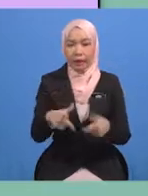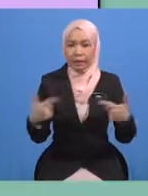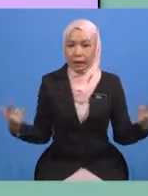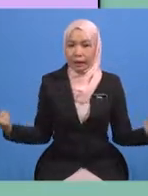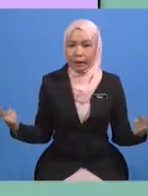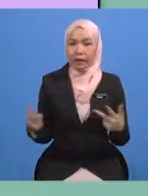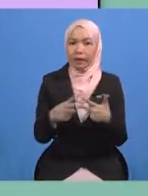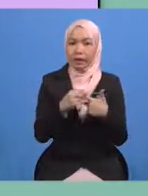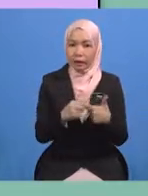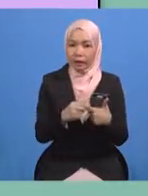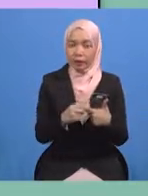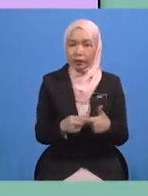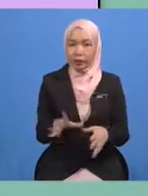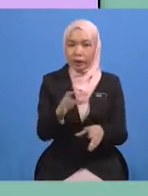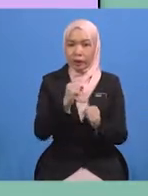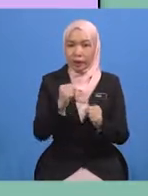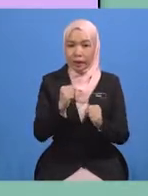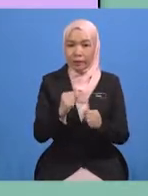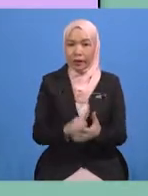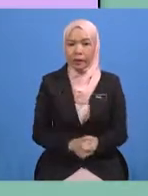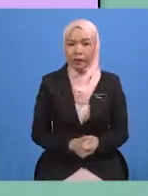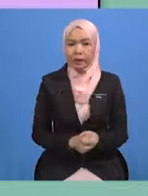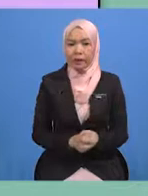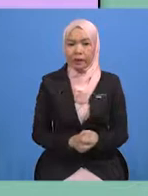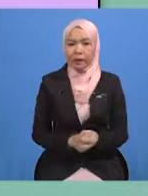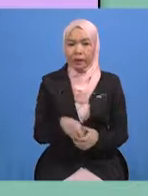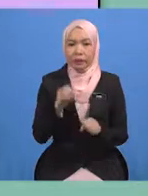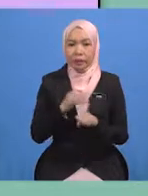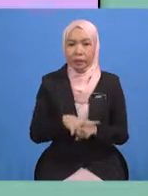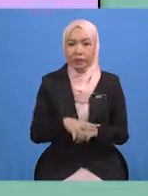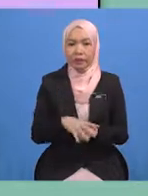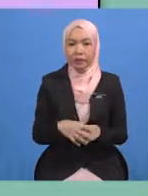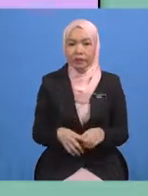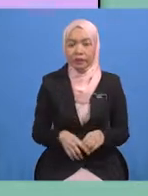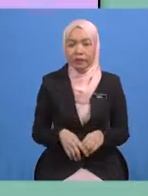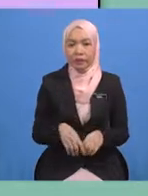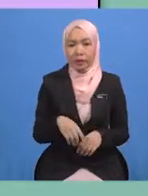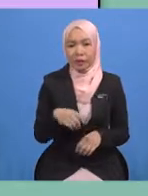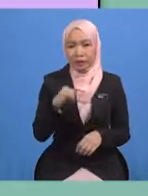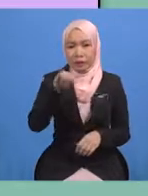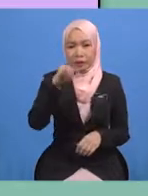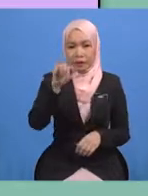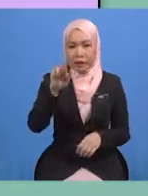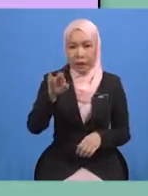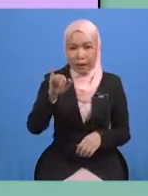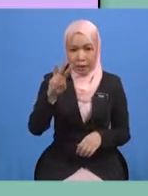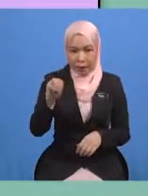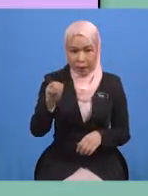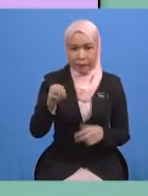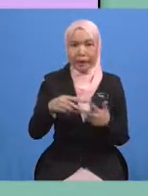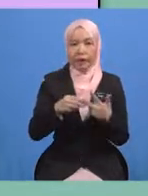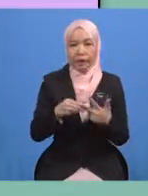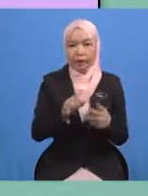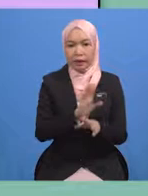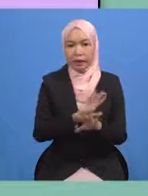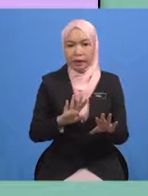Yang kedua, dapat diserap oleh kirim. Yang ketiga, tidak